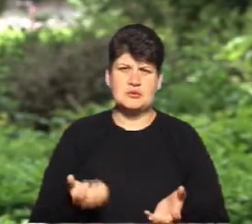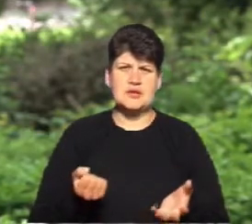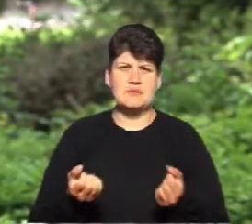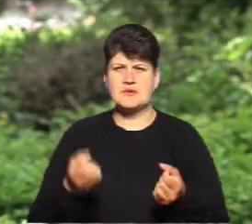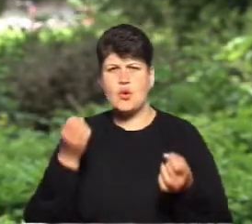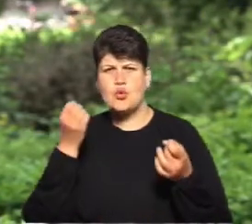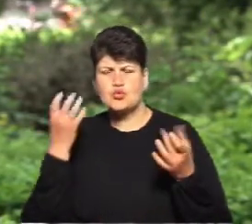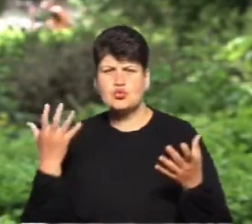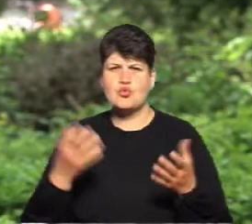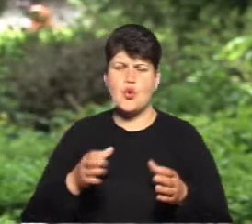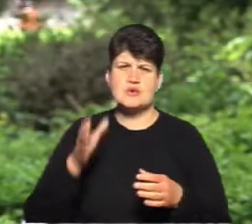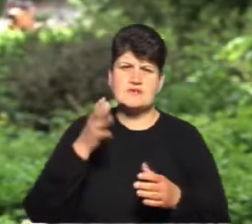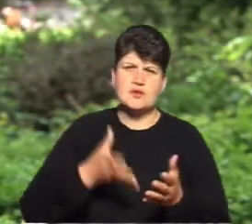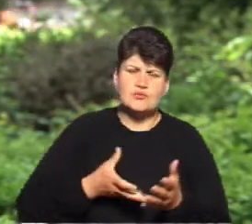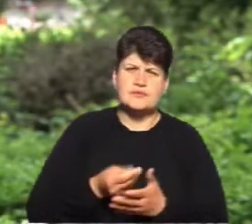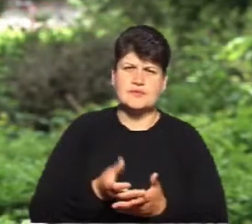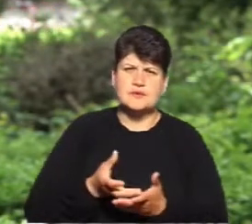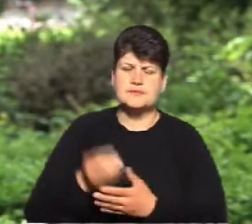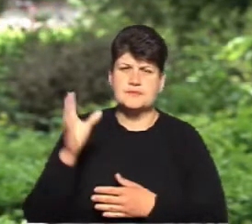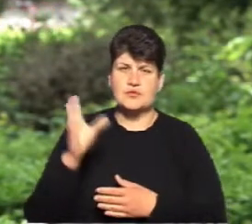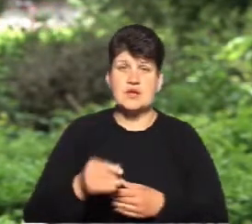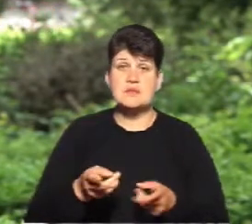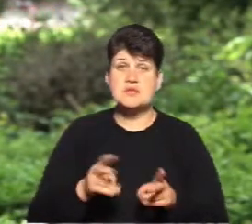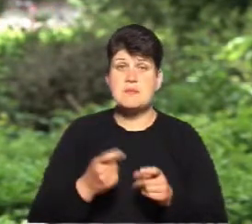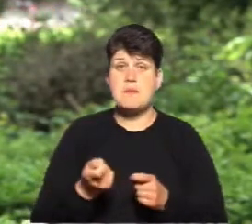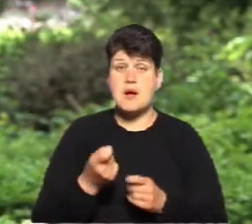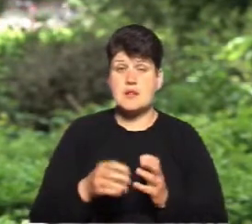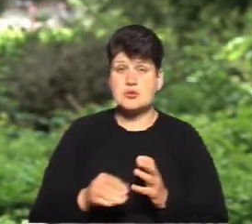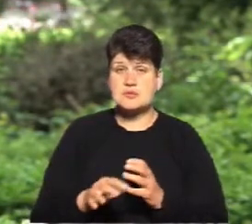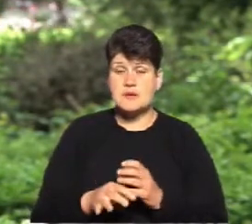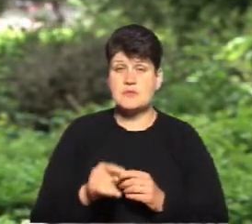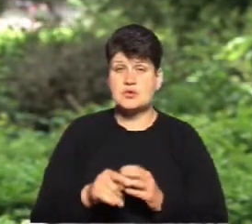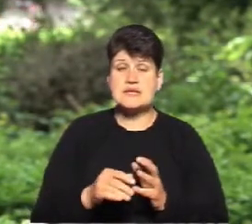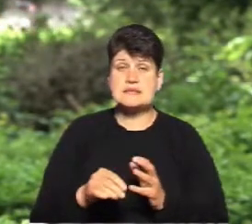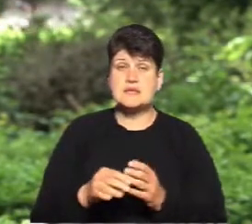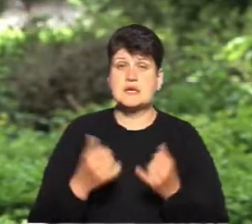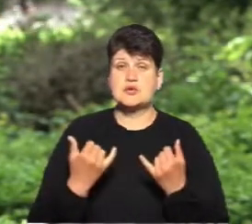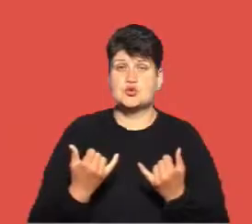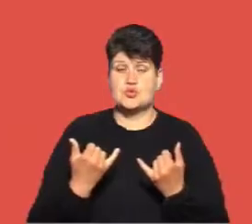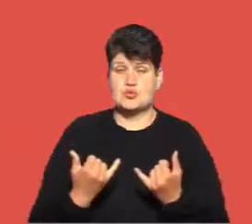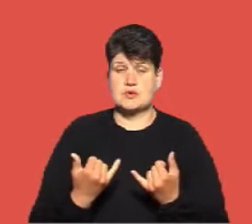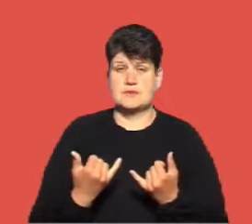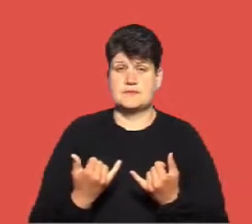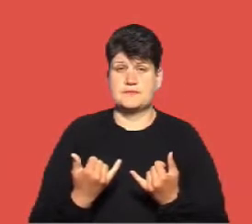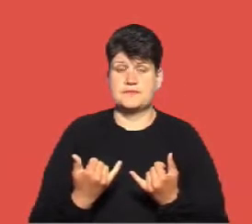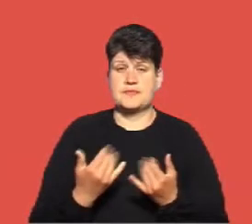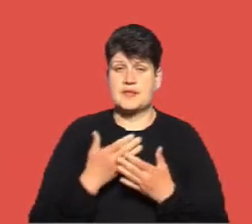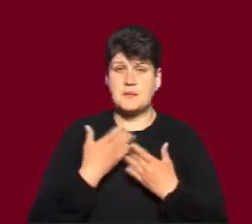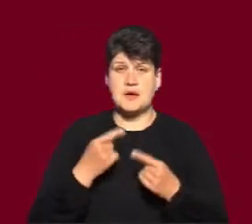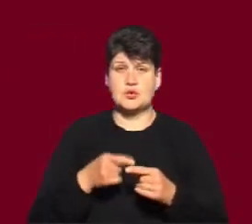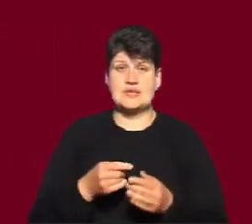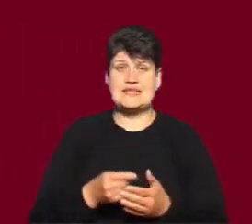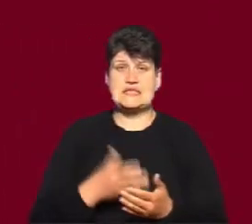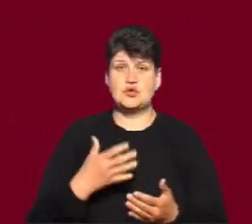медицину. На жаль, там залишилося дуже мало землі, або тієї землі, яка вже сьогодні не має тої цінності.